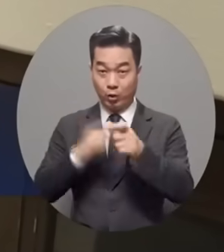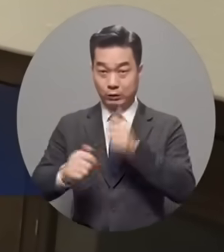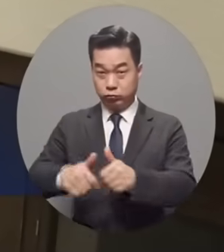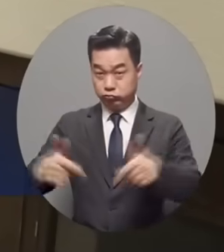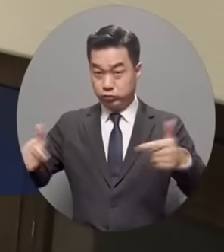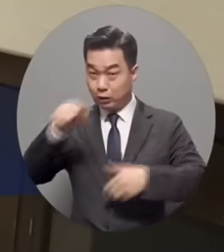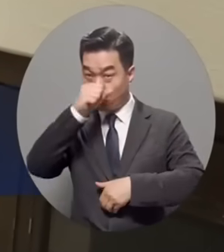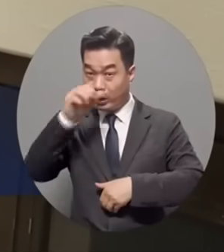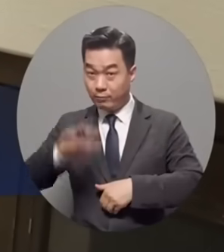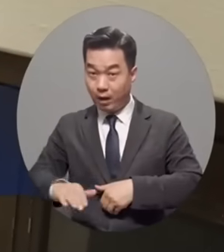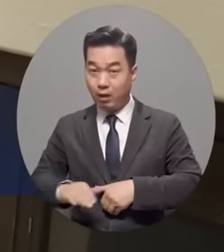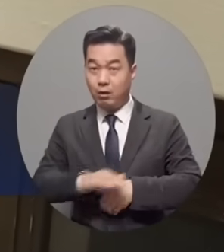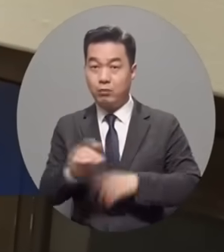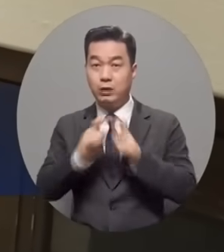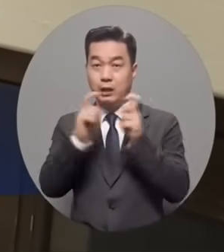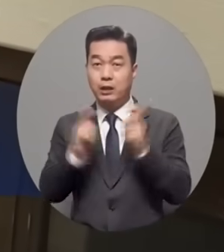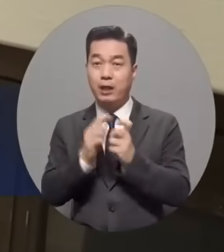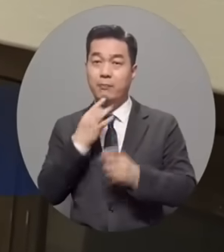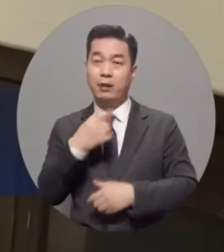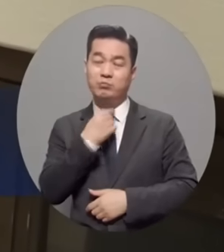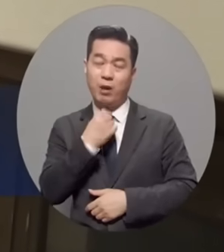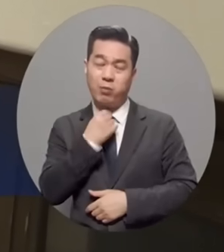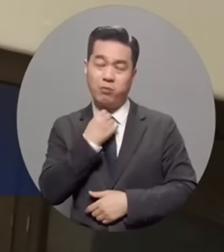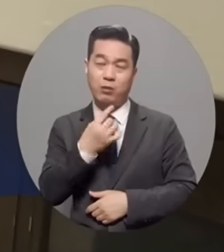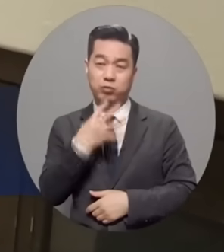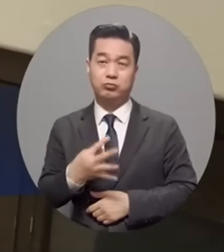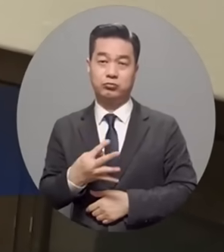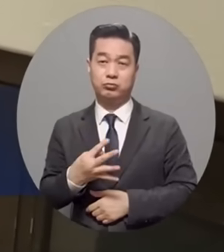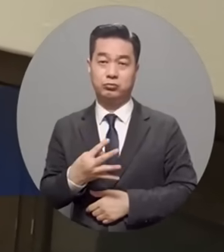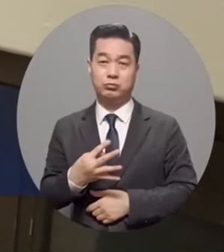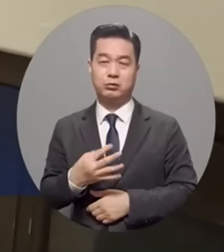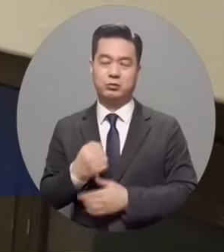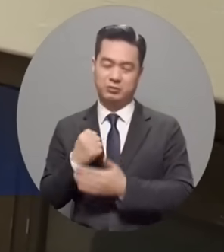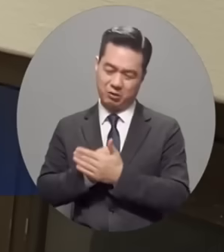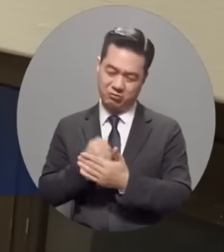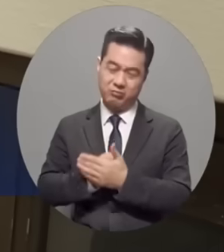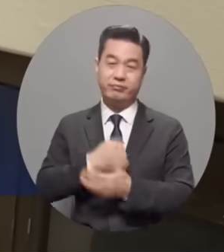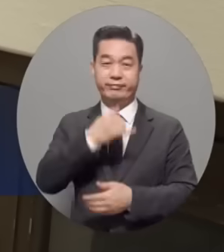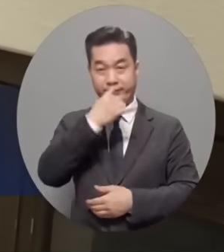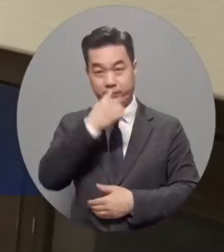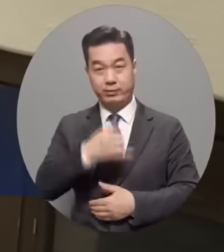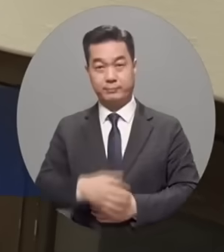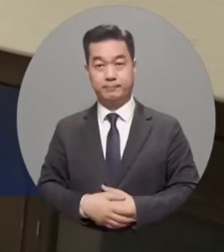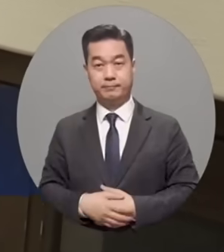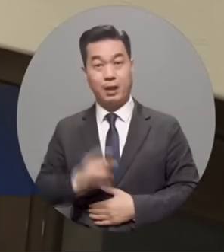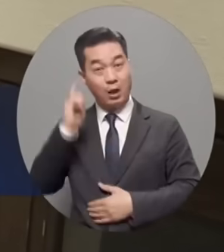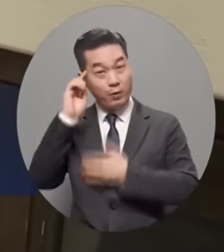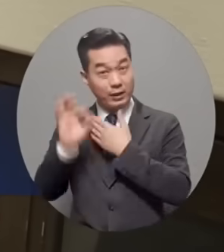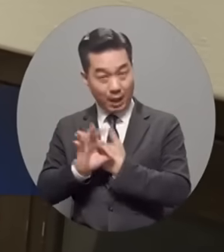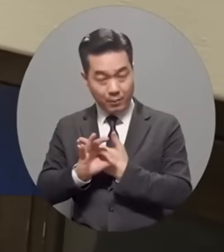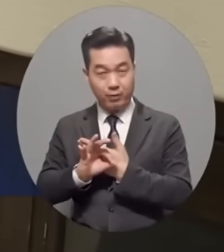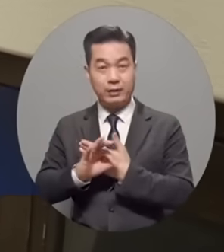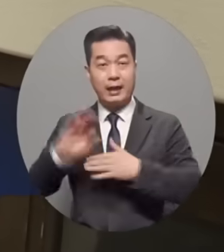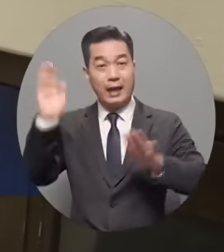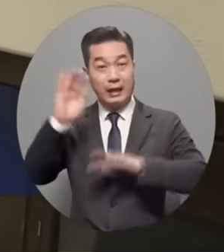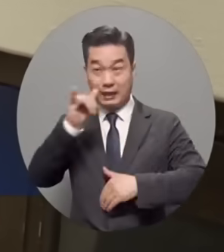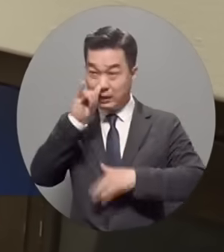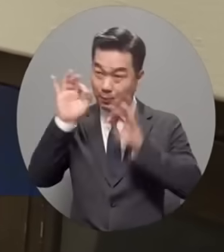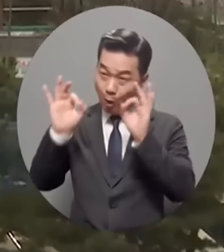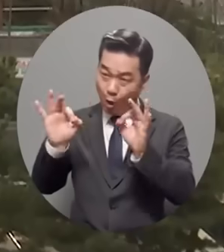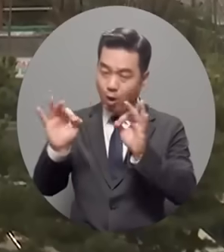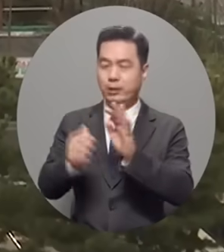뭐 그거는 우리 개인의 바람이겠지. 뭐 서운하긴 하죠. 왜냐하면 애들을 쓰다 보면 이게 희망이